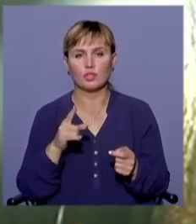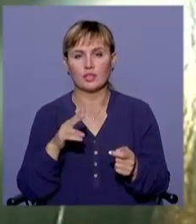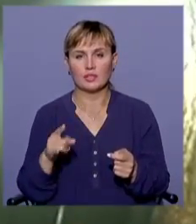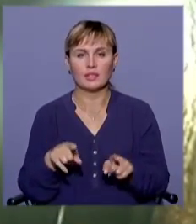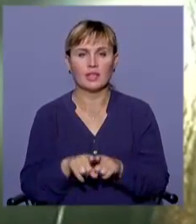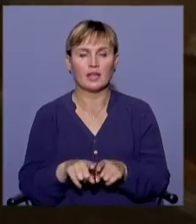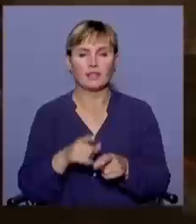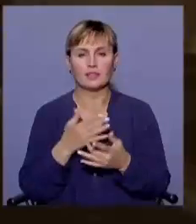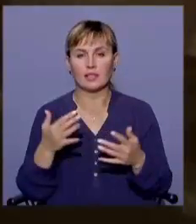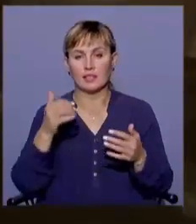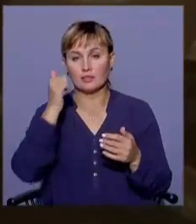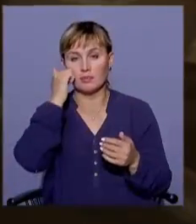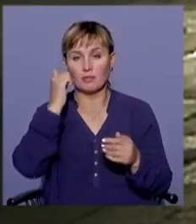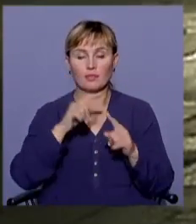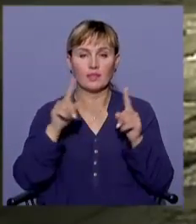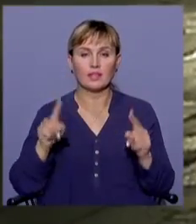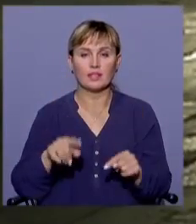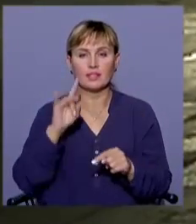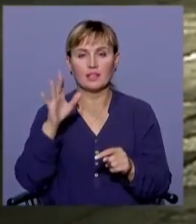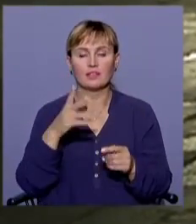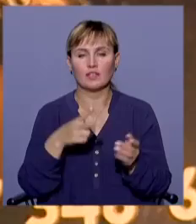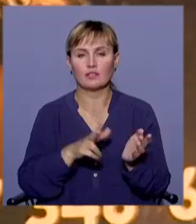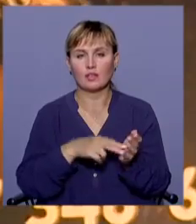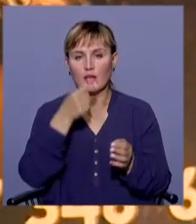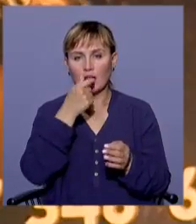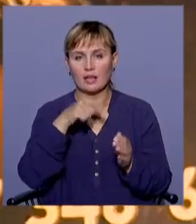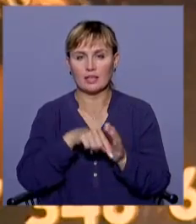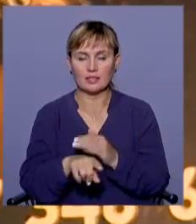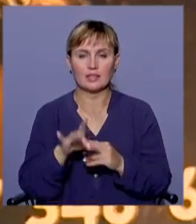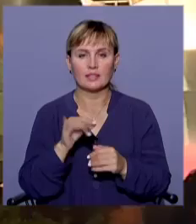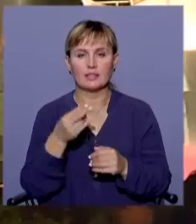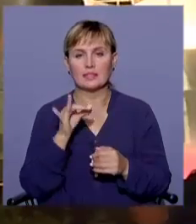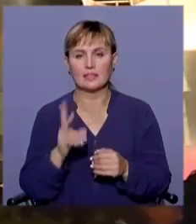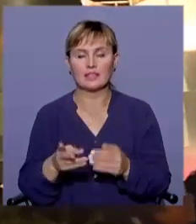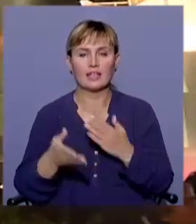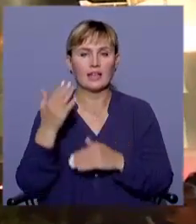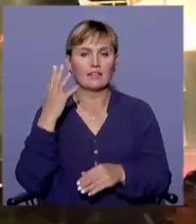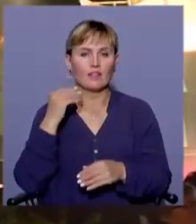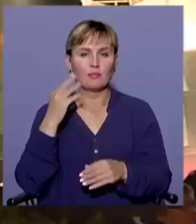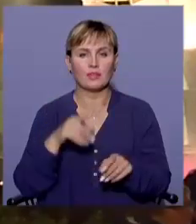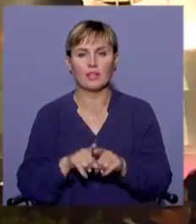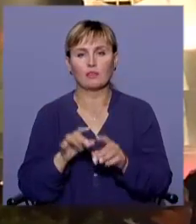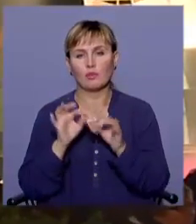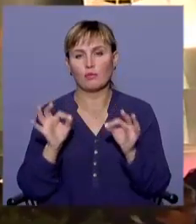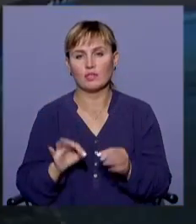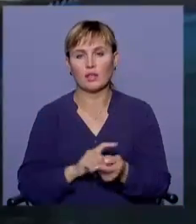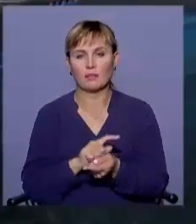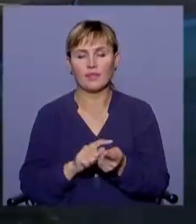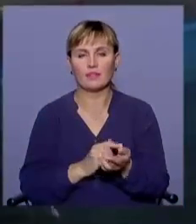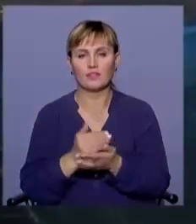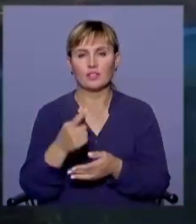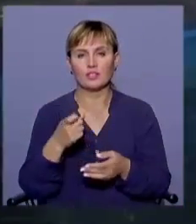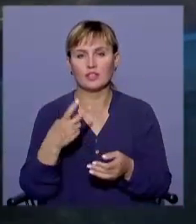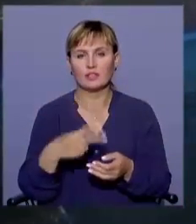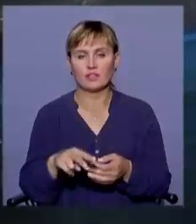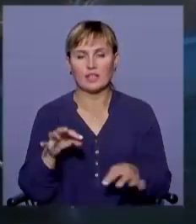также мемориал славы в парке 28 героев-панфиловцев и цирк. Ранее в Алматы таким образом обновили свыше